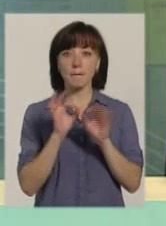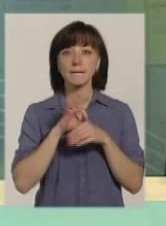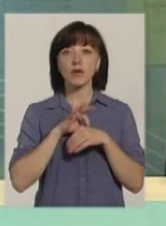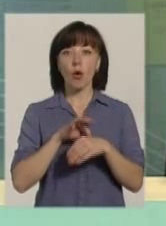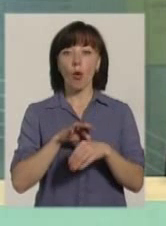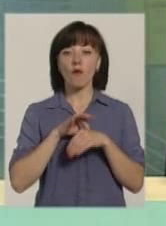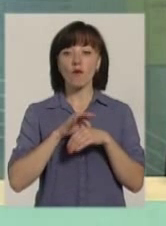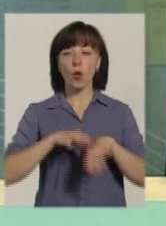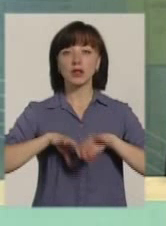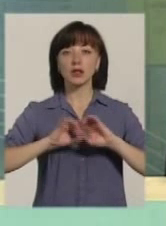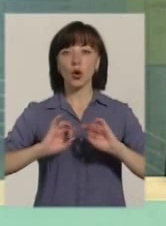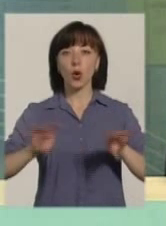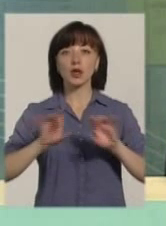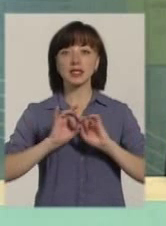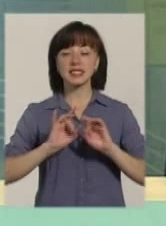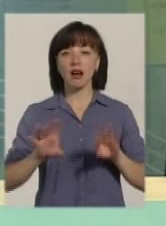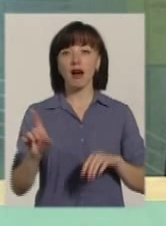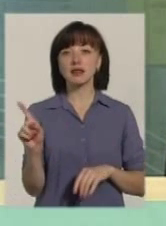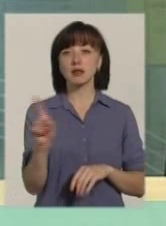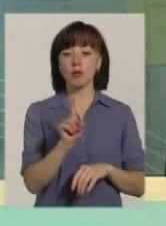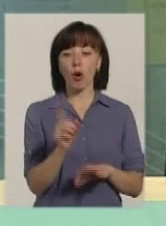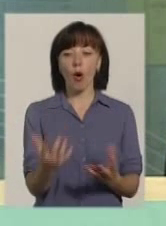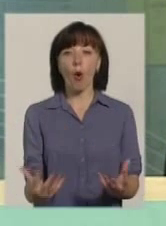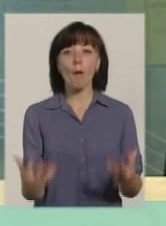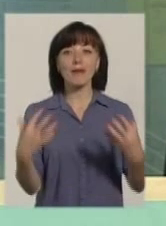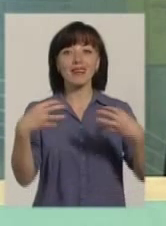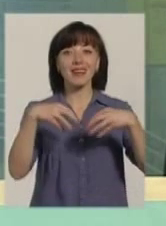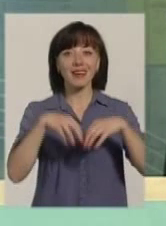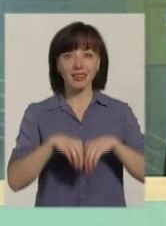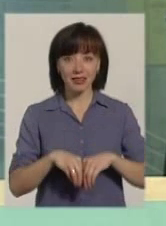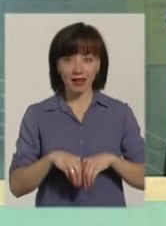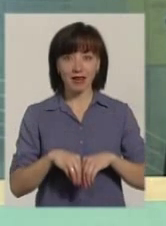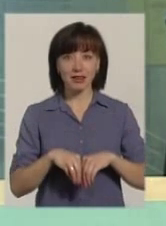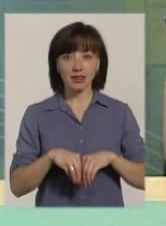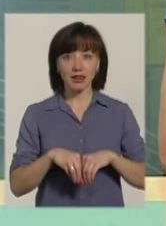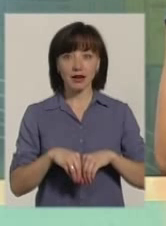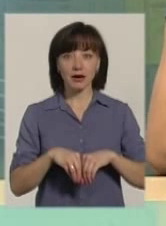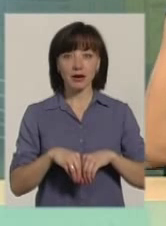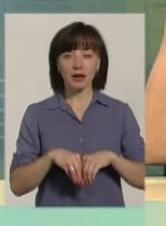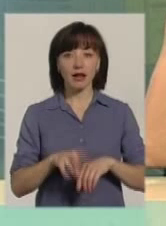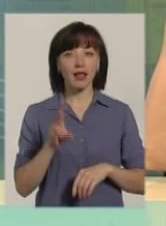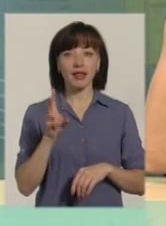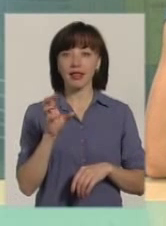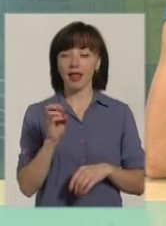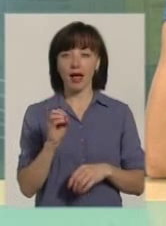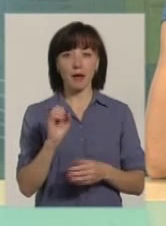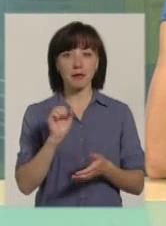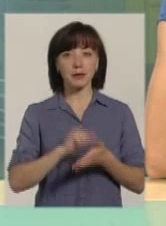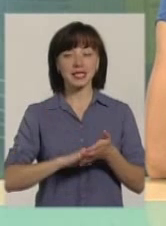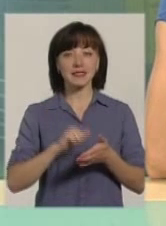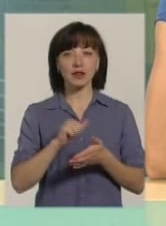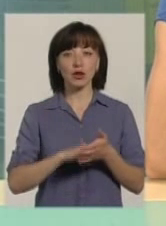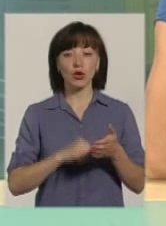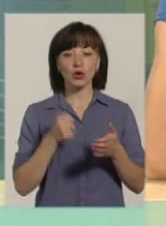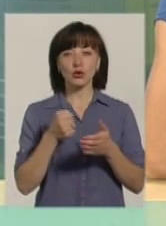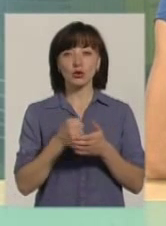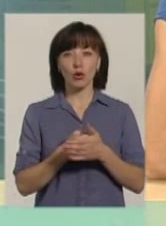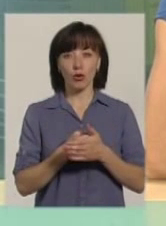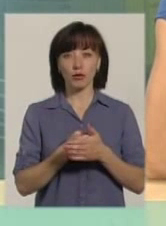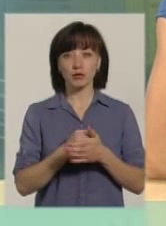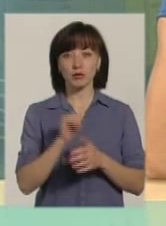проводить те роз'яснення, аби об'єднання не призвело ще й до